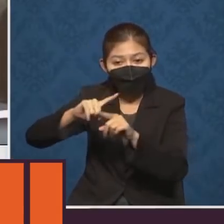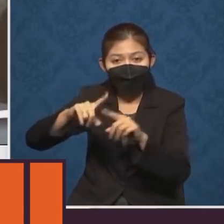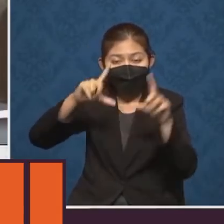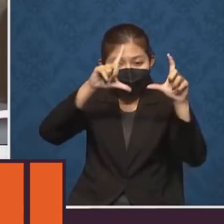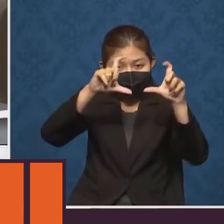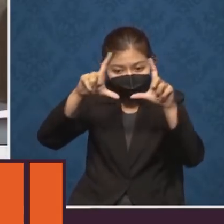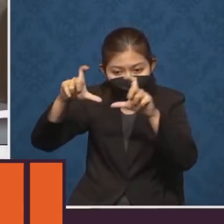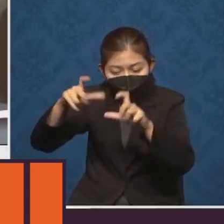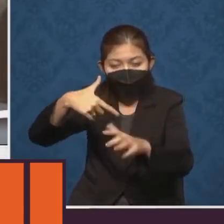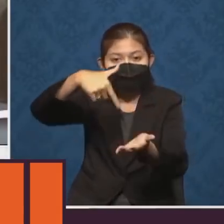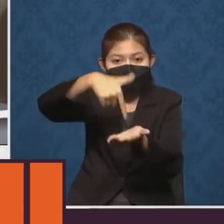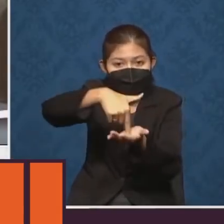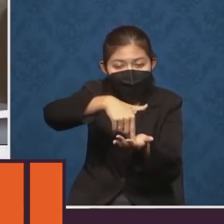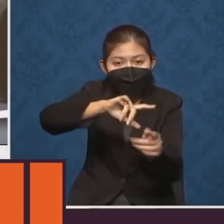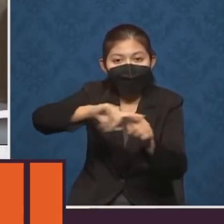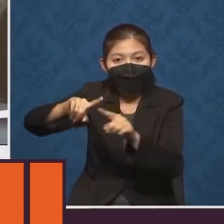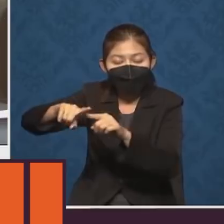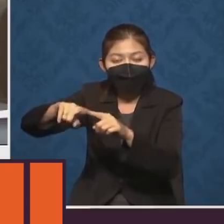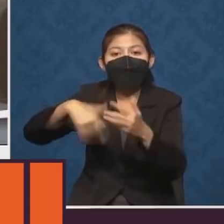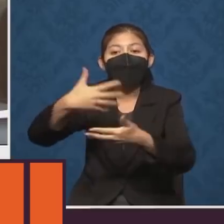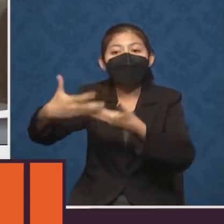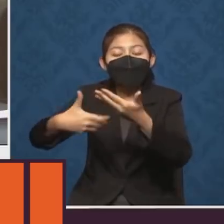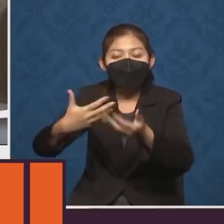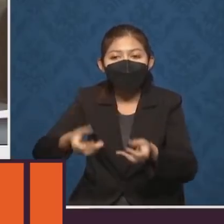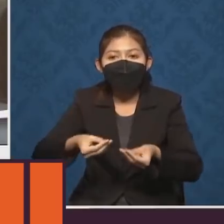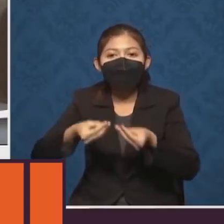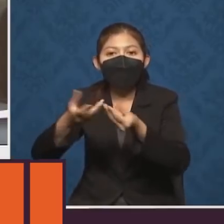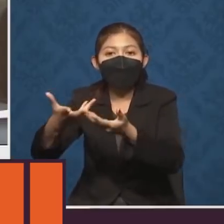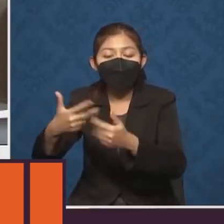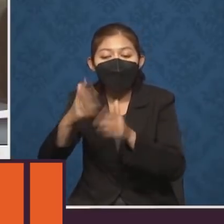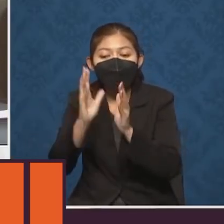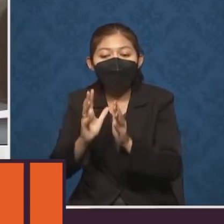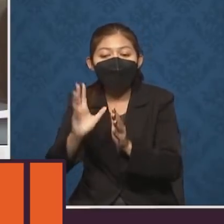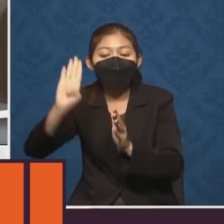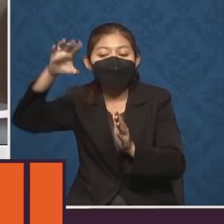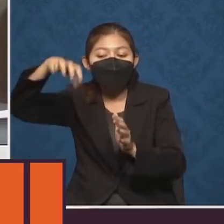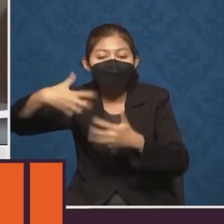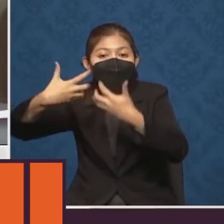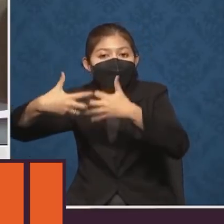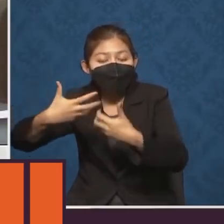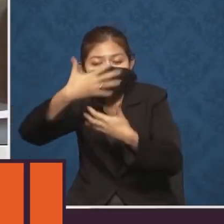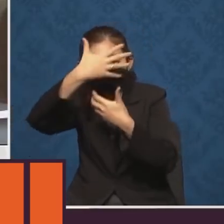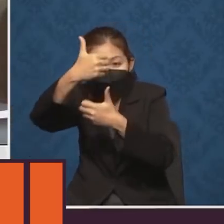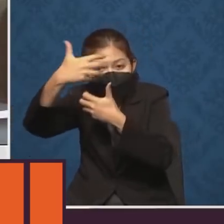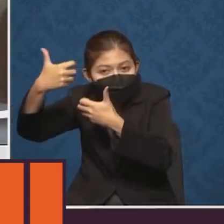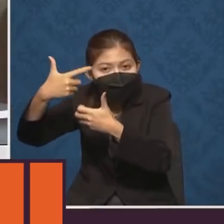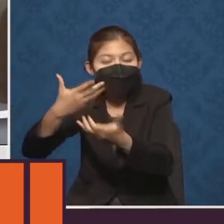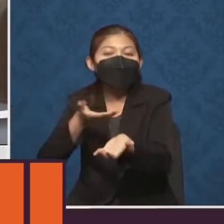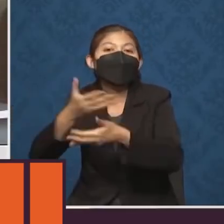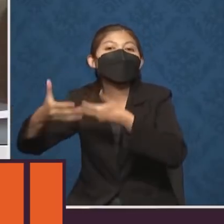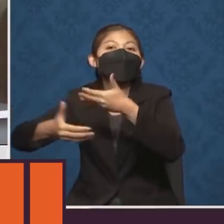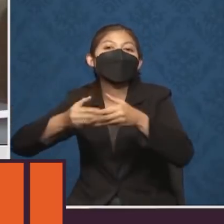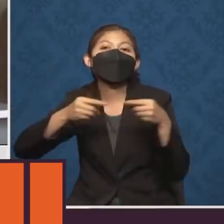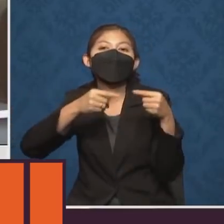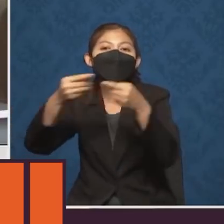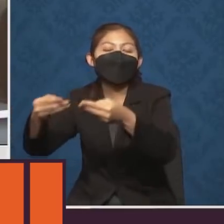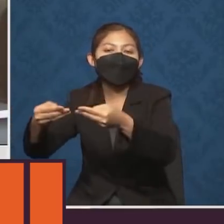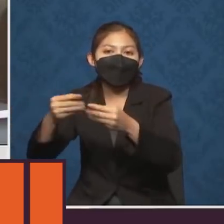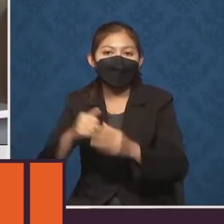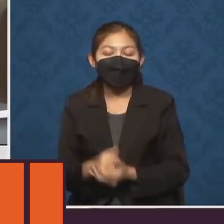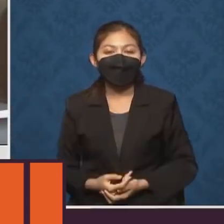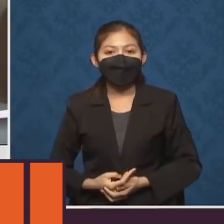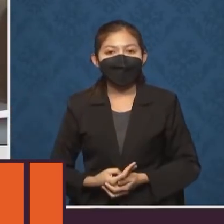แผนที่เหล่านี้นะครับให้กับหน่วยงานที่สนใจในงานที่เกี่ยวข้องที่ต้องการแม้ว่านะครับ